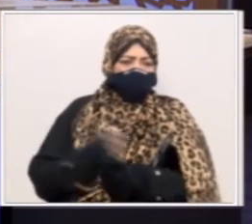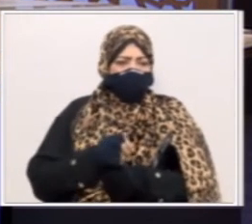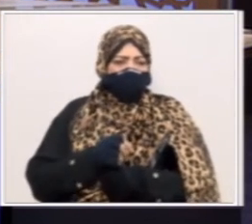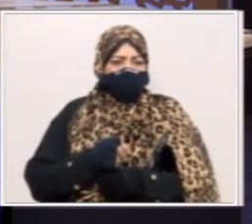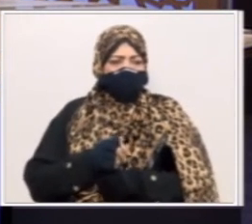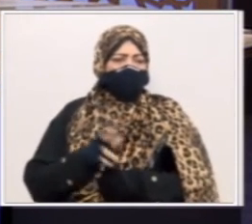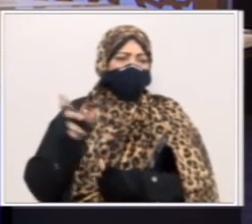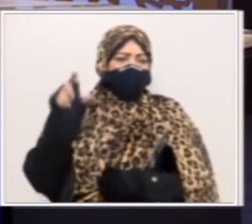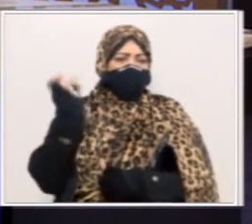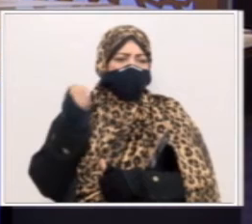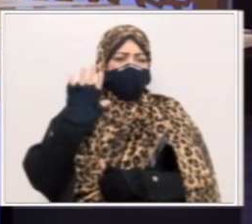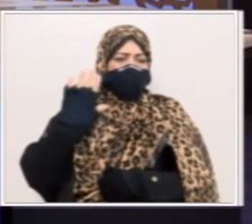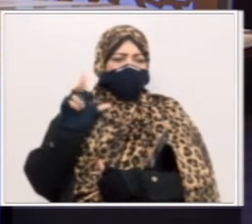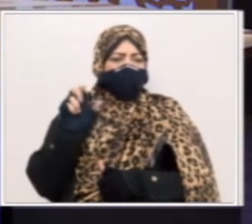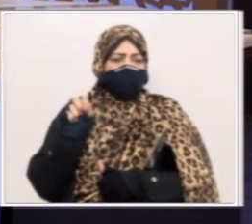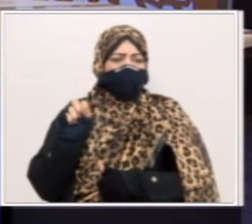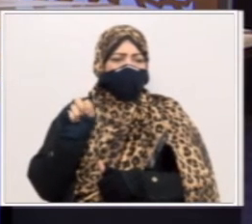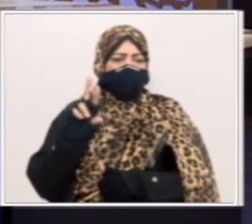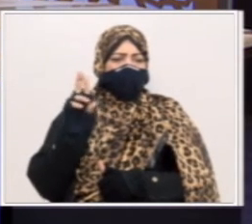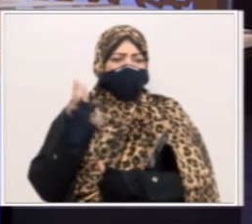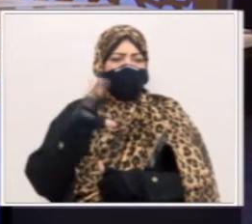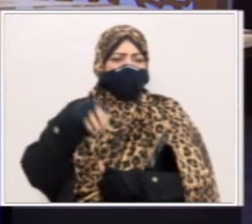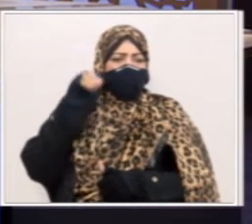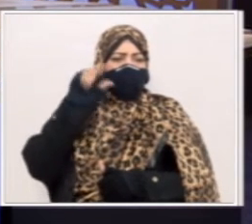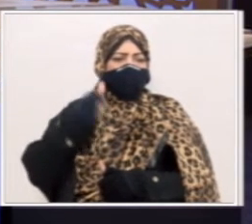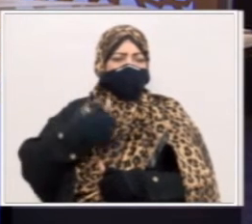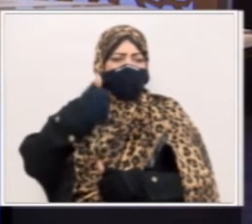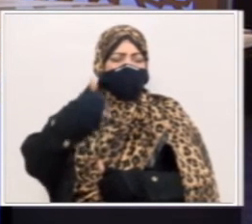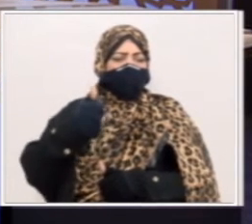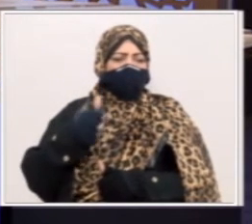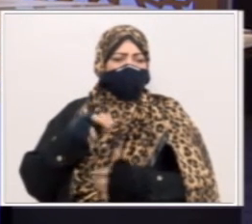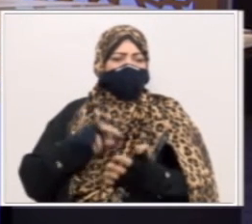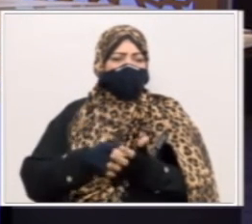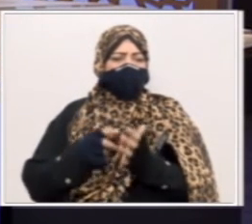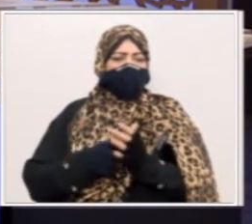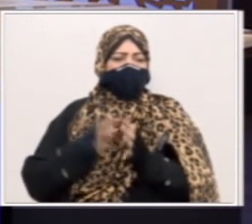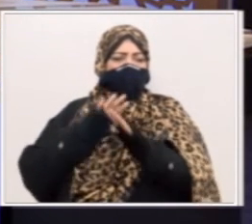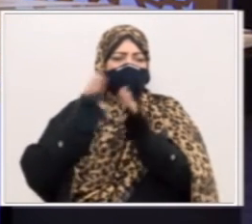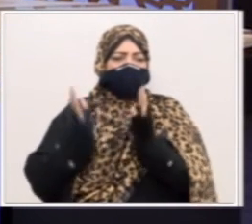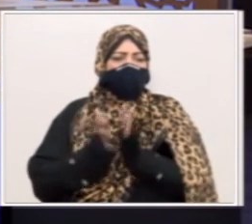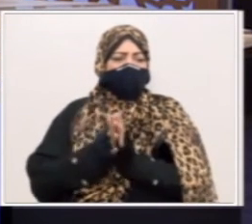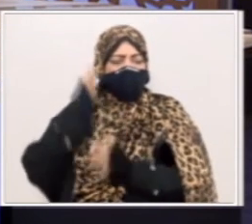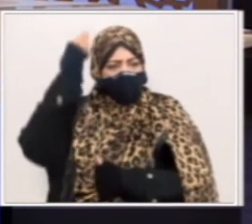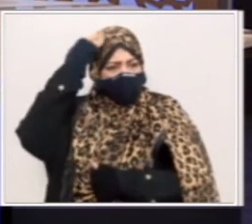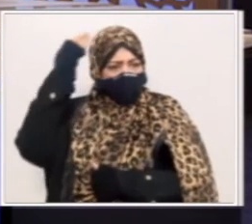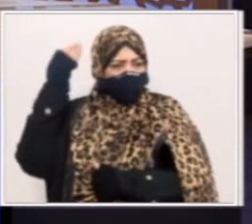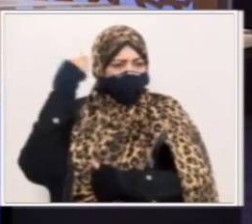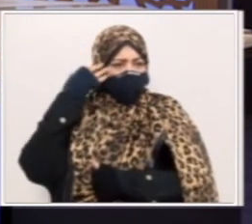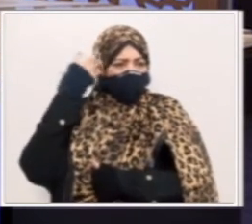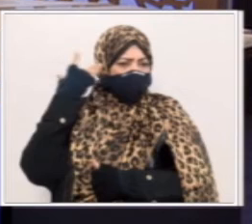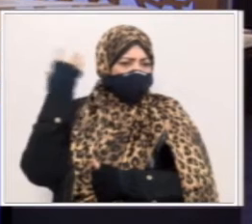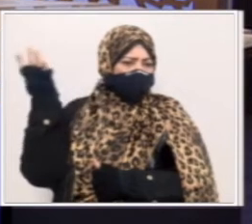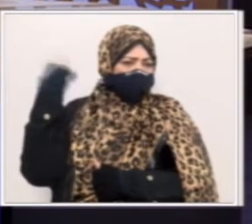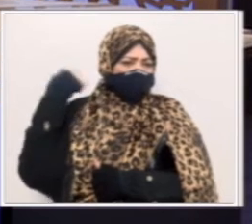على قضية المرأة اذا هي ما تسمعش في كلام زوجها، واتية آية فعظوهن